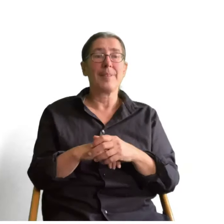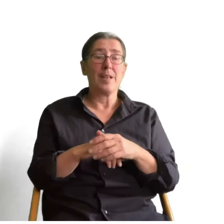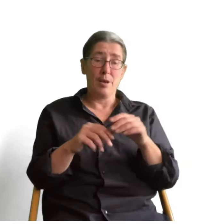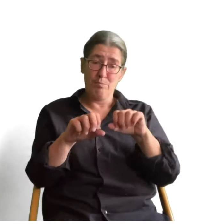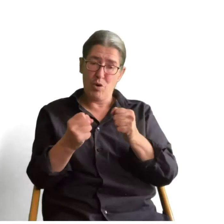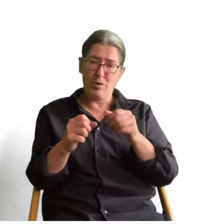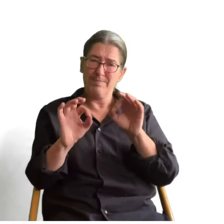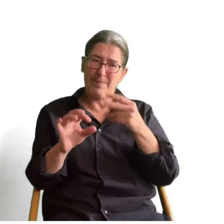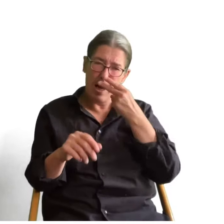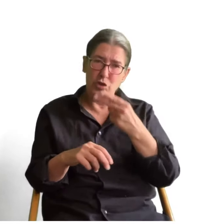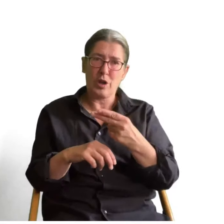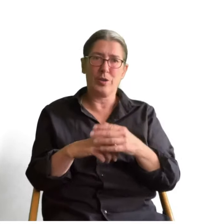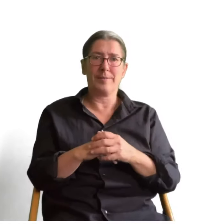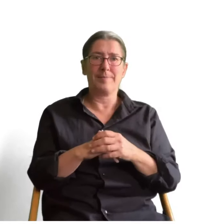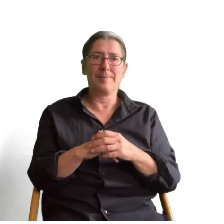Jetzt gucken wir uns nochmal diesen Bruch an.